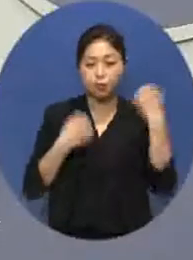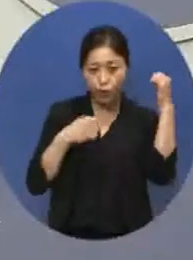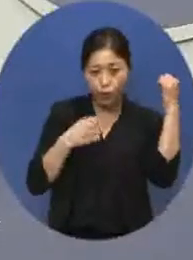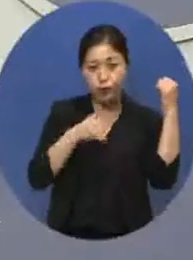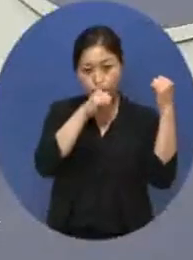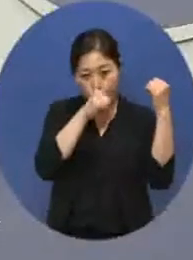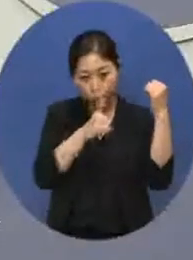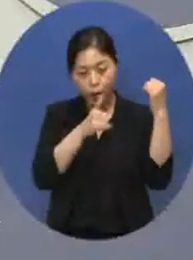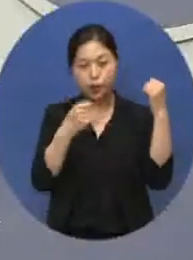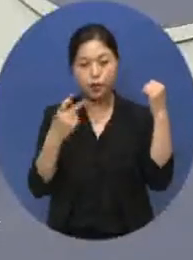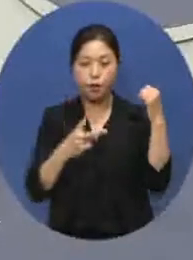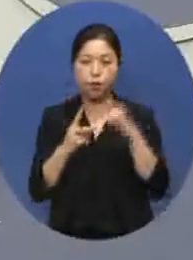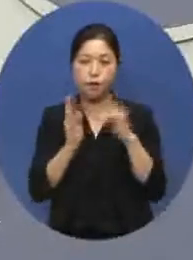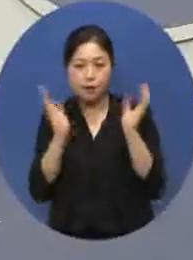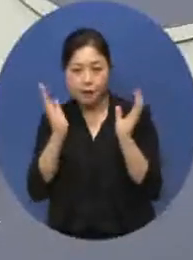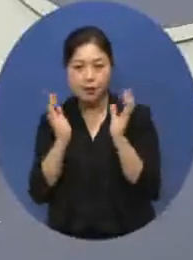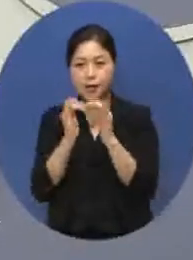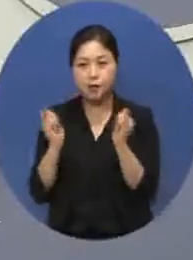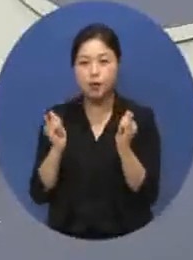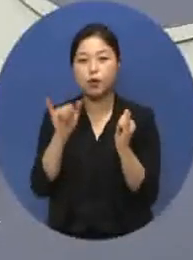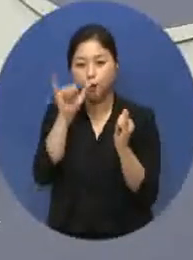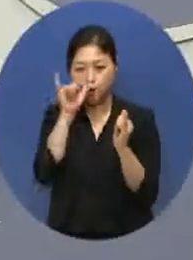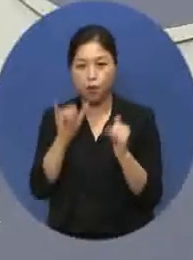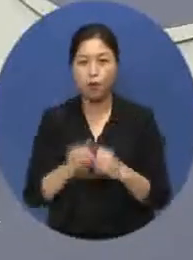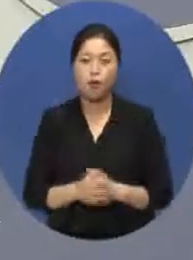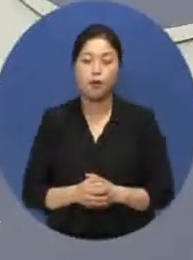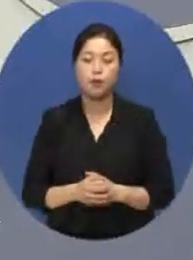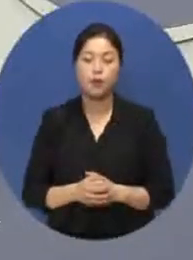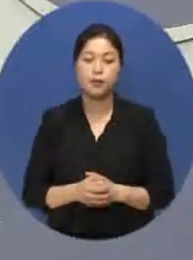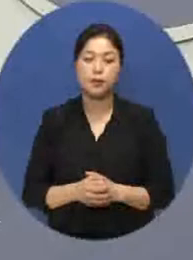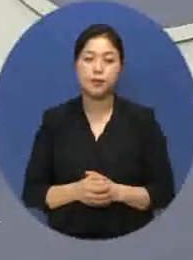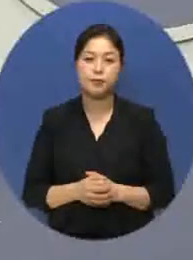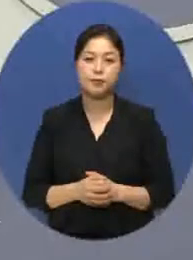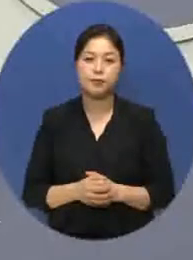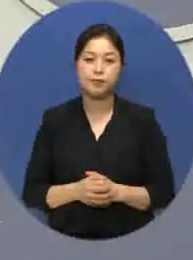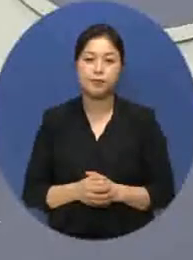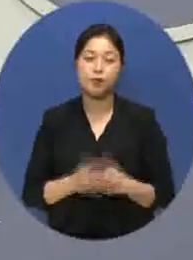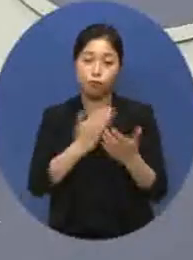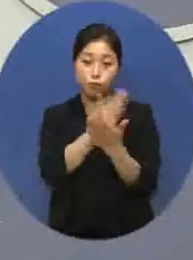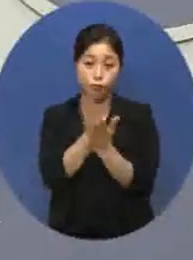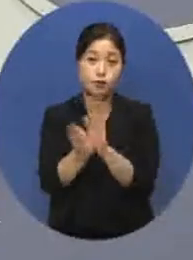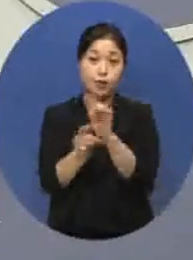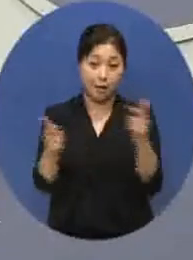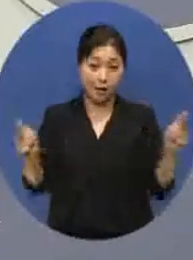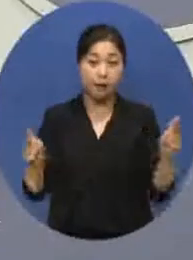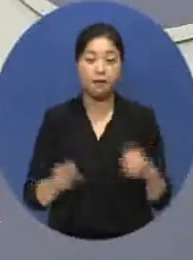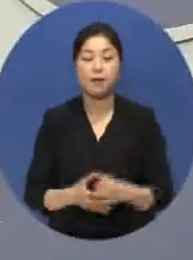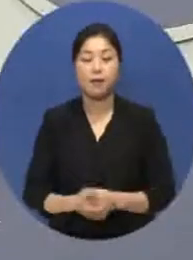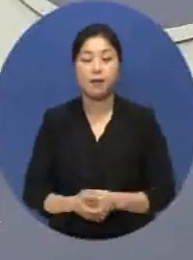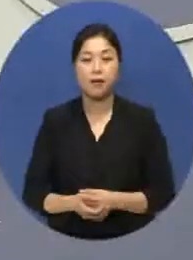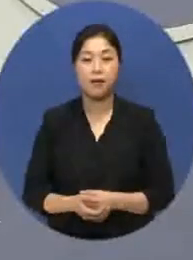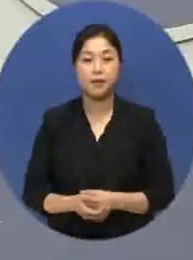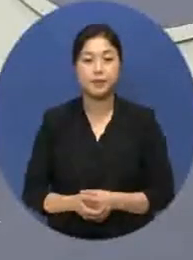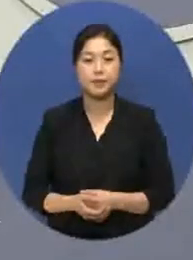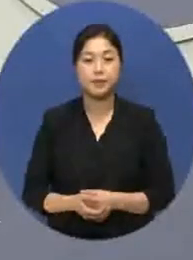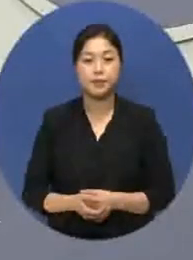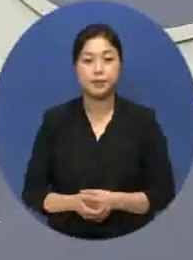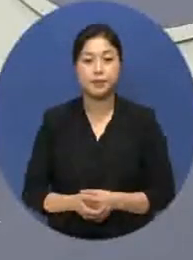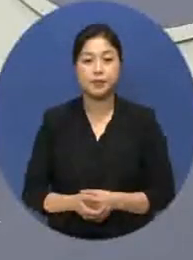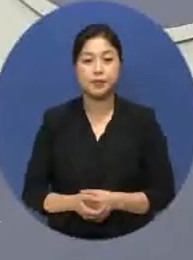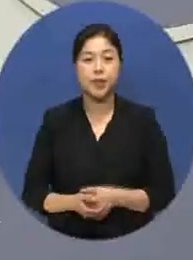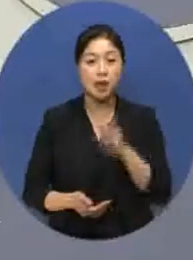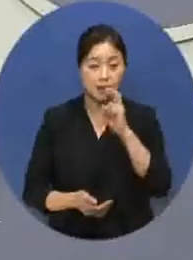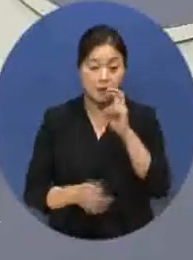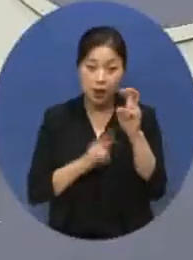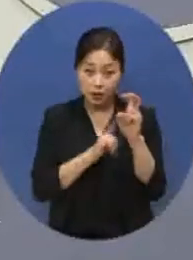있고 연기자들도 많을 수 있고 뭐 그래서 다양하게 하고 있고요. 네. 그리고 뭐 음악은 뭐 활동은